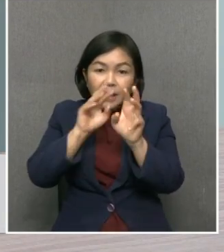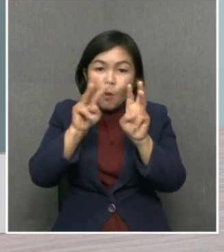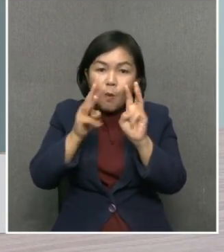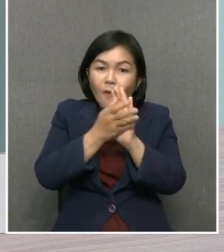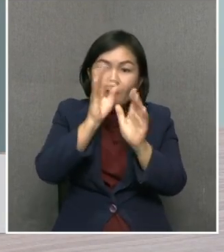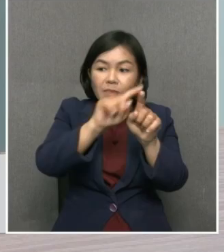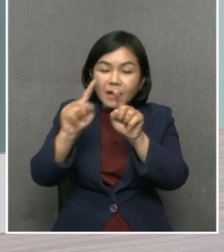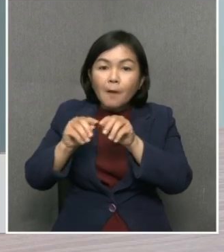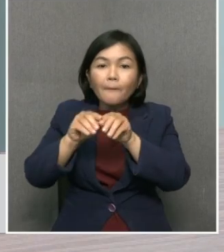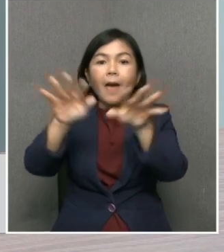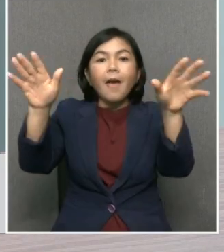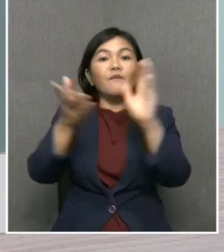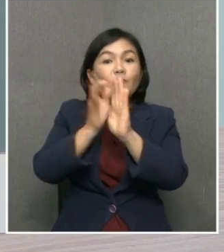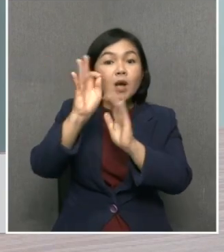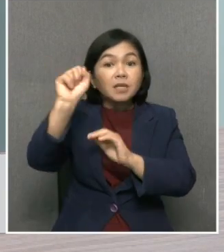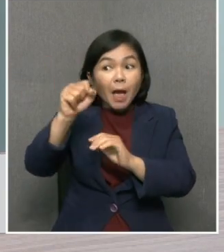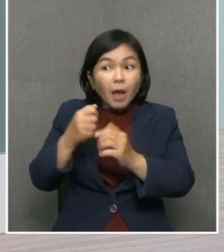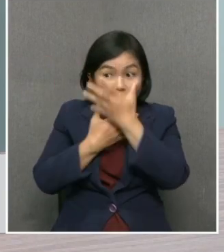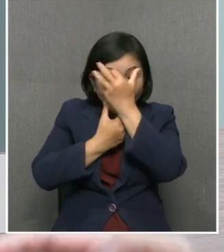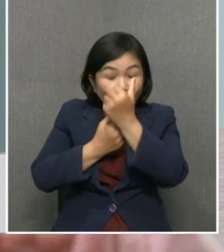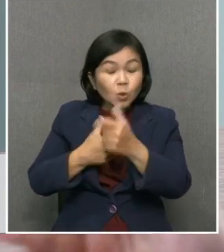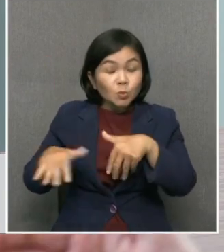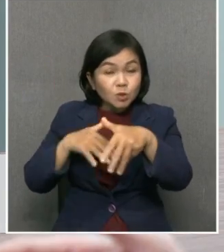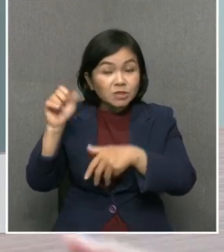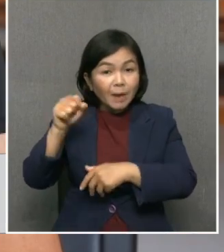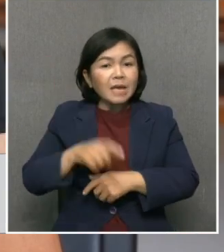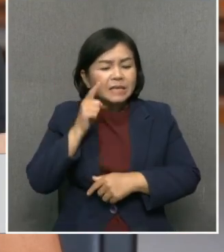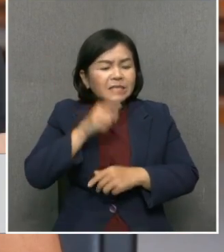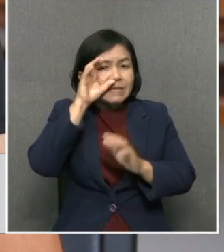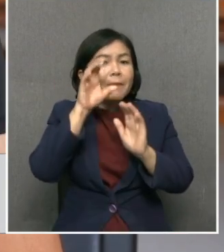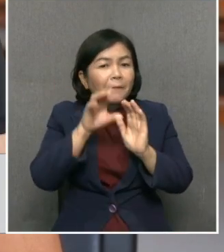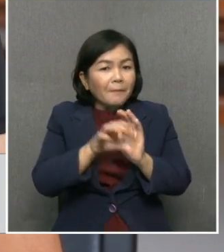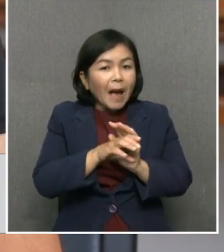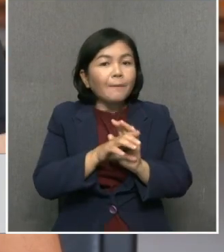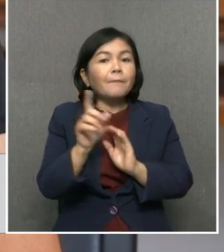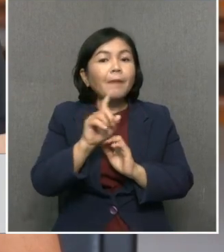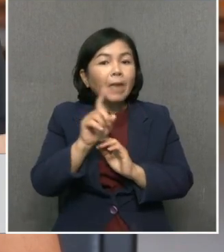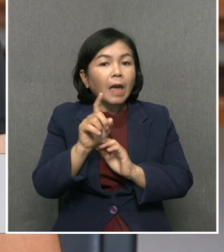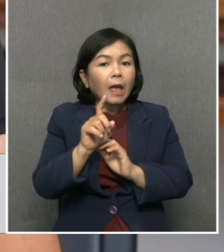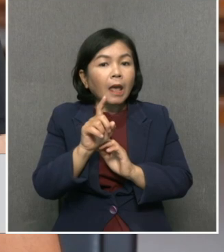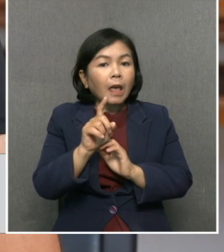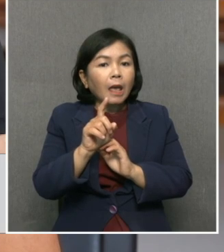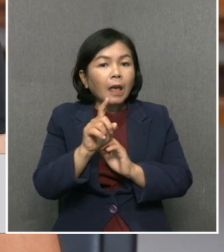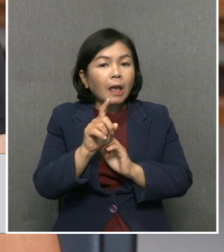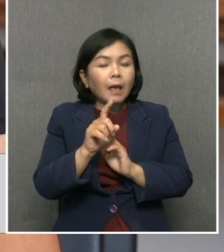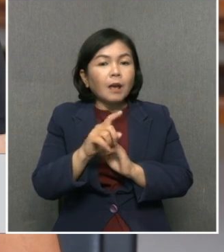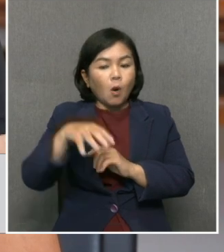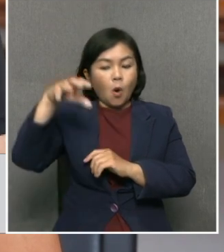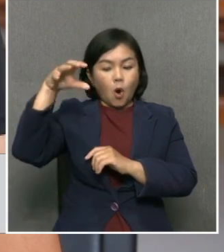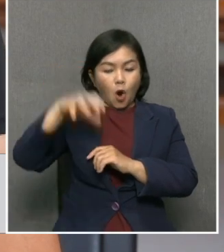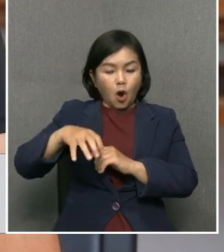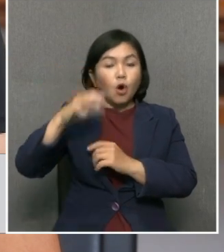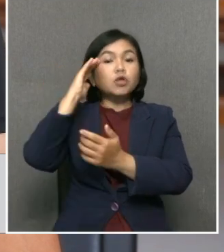พอขึ้นไปหน้าเพจคนเชื่อถือเยอะขึ้นจริงๆเนี่ยภาพนั้นน่ะมันคือinfกราฟิกที่ทางทางหน่วยงานบก